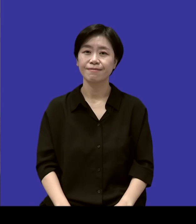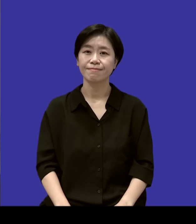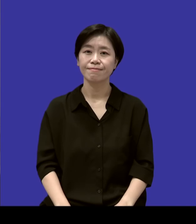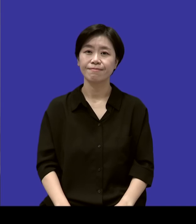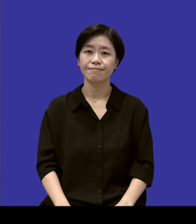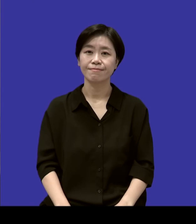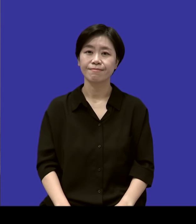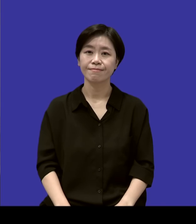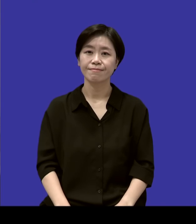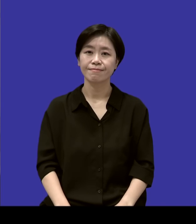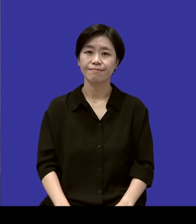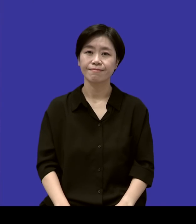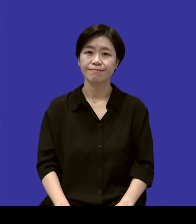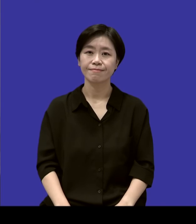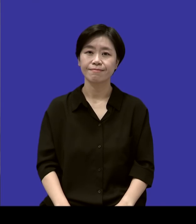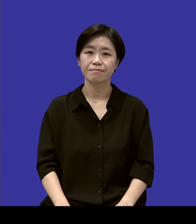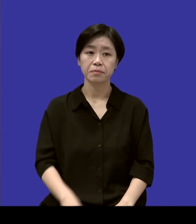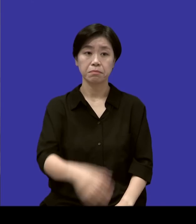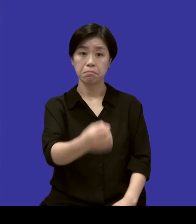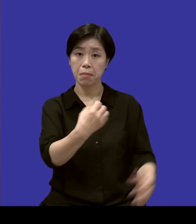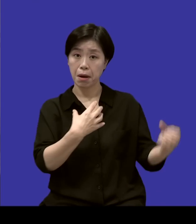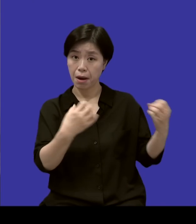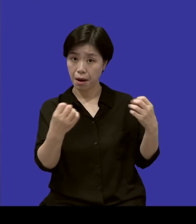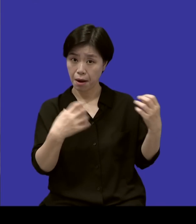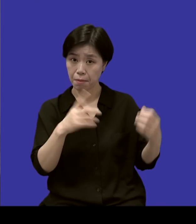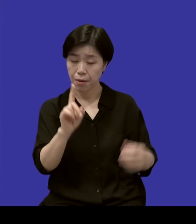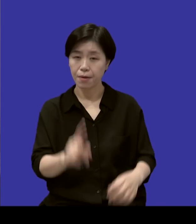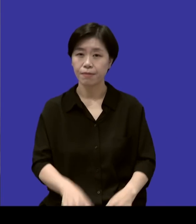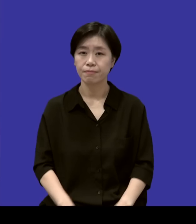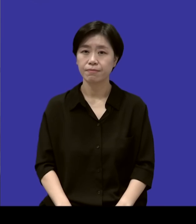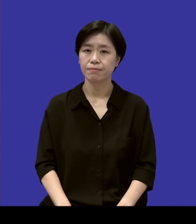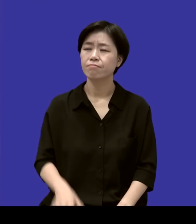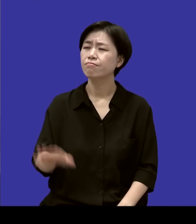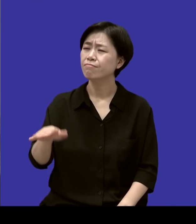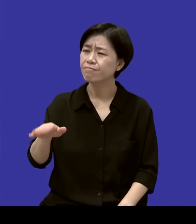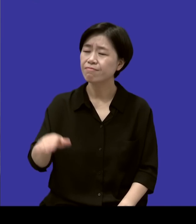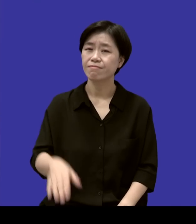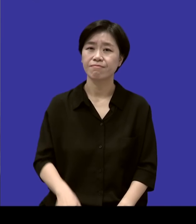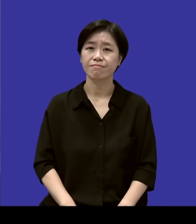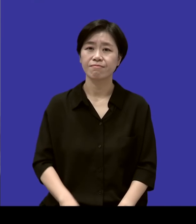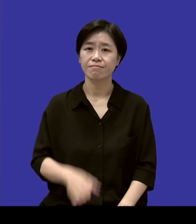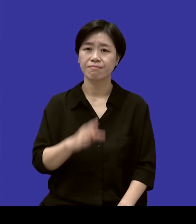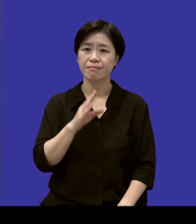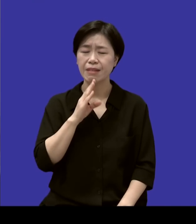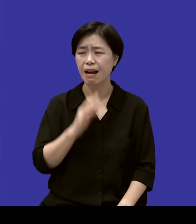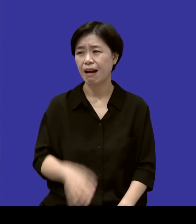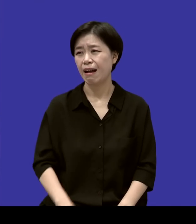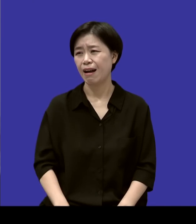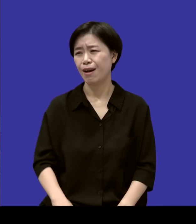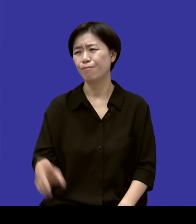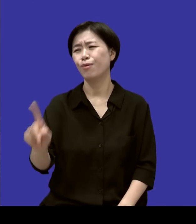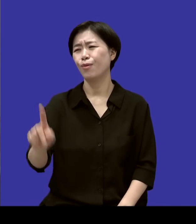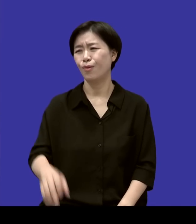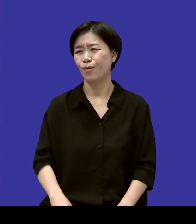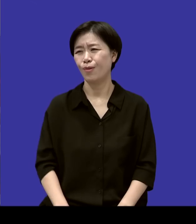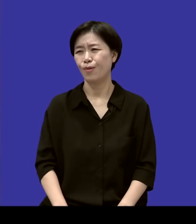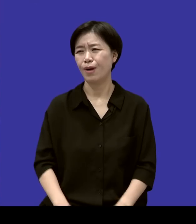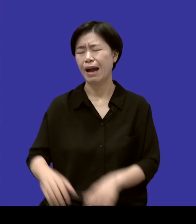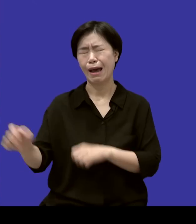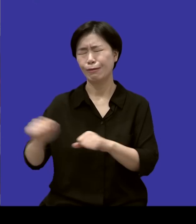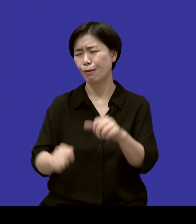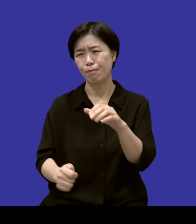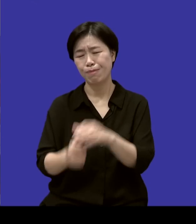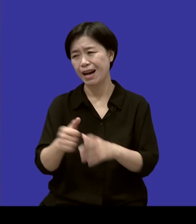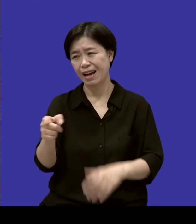그러니까 주변 사람들이 저한테 또 그래요. 그때 제가 집사였는데 유 집사 참 유난 떨면서 진짜 주님 영접한다. 나한테